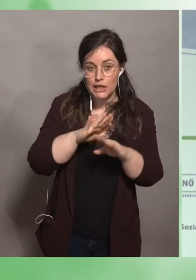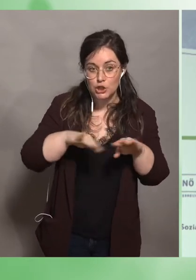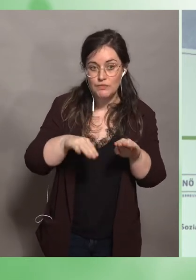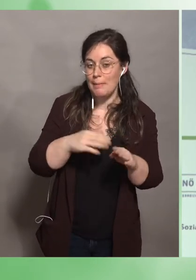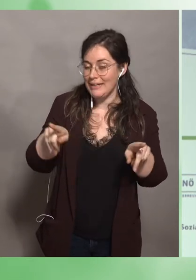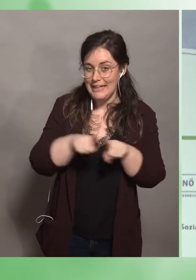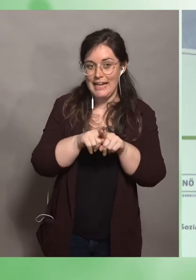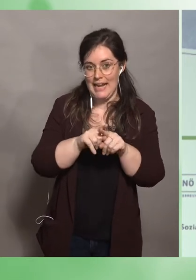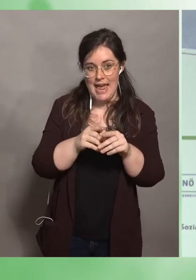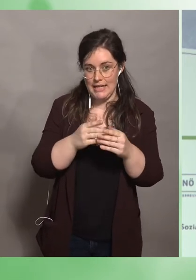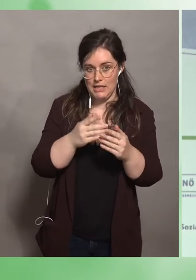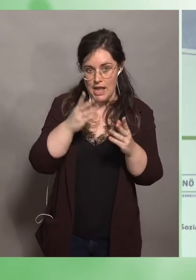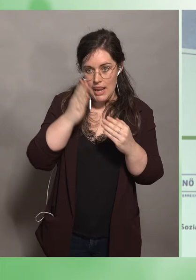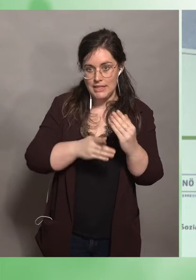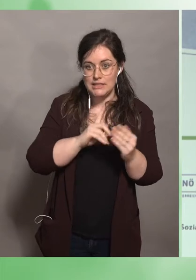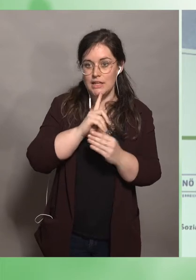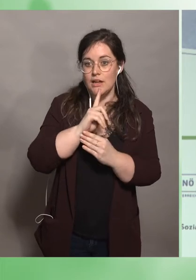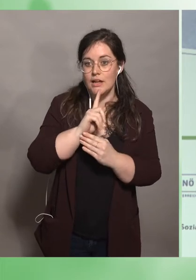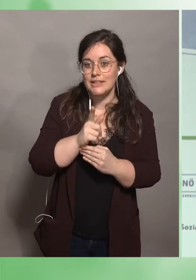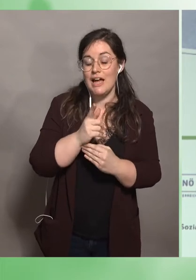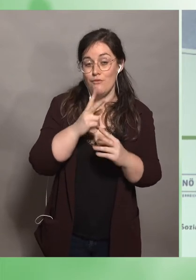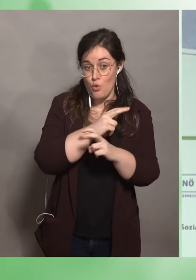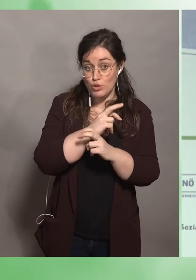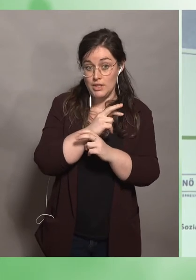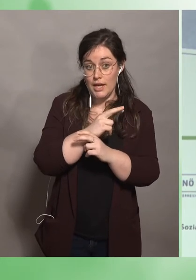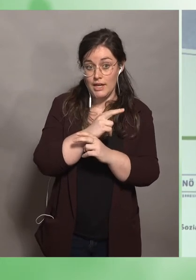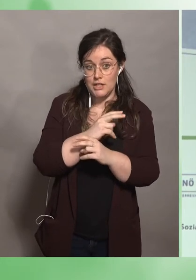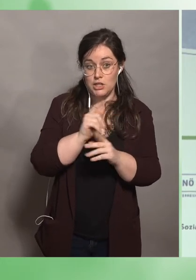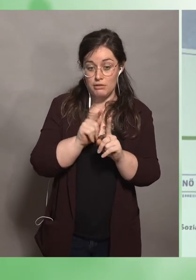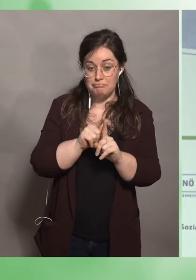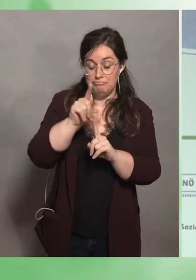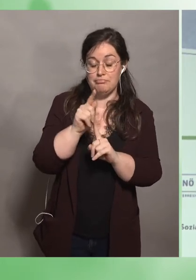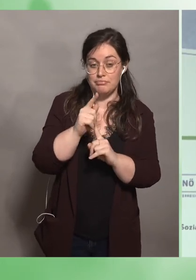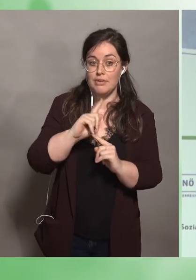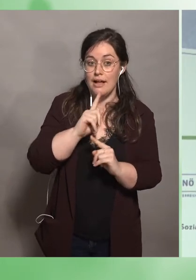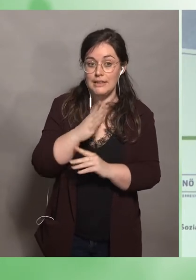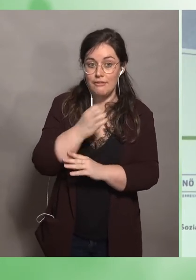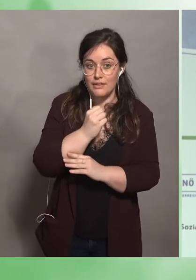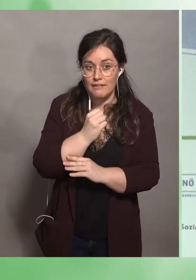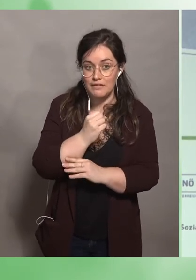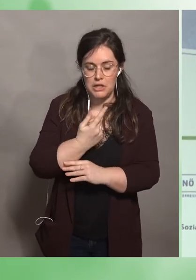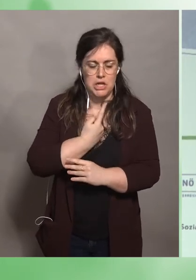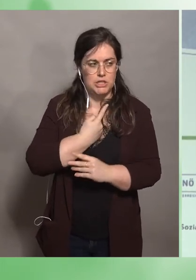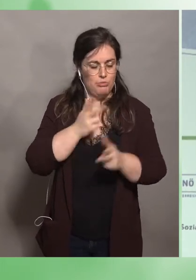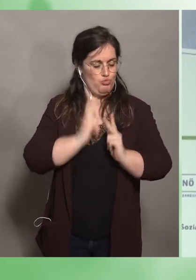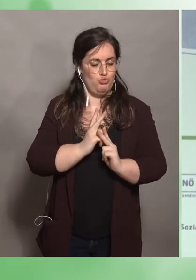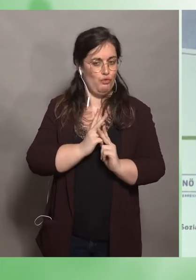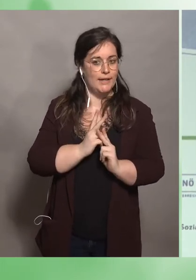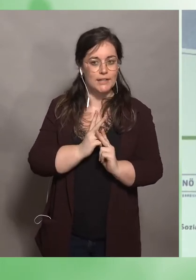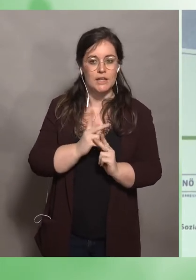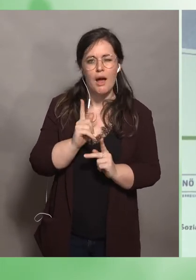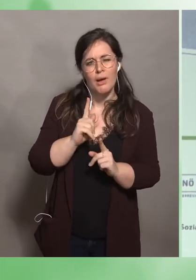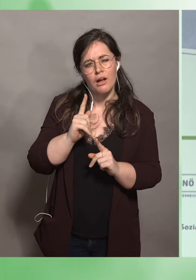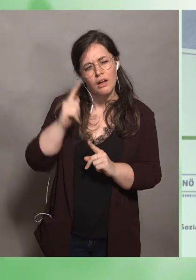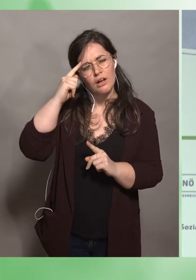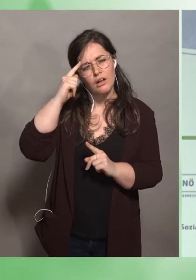war dann bei meinen ersten Paralympics als 6. mit österreichischem Rekord relativ zufrieden mit meiner Performance. Aber plötzlich ist dieser Gedanke bei mir aufgekommen, was